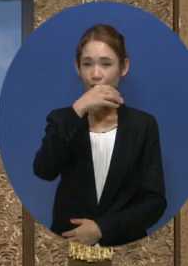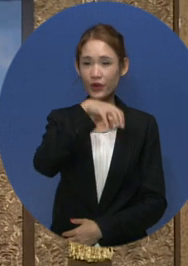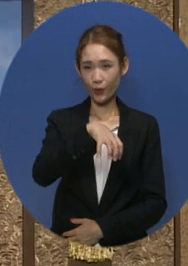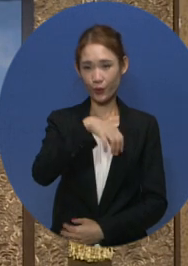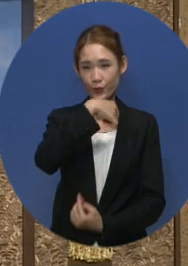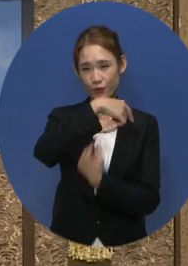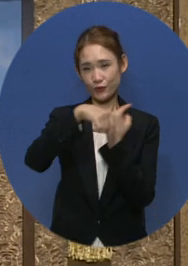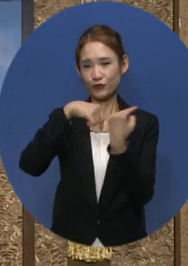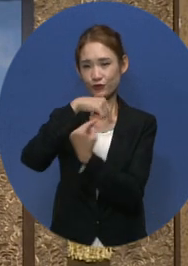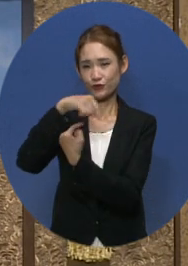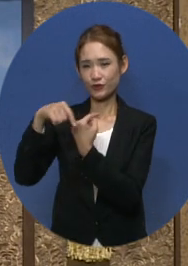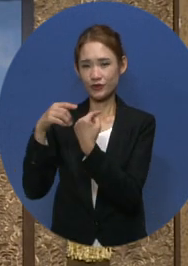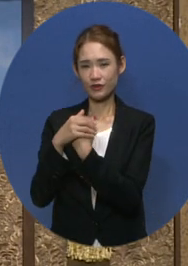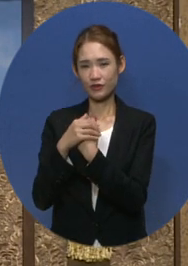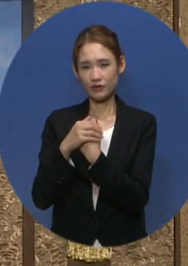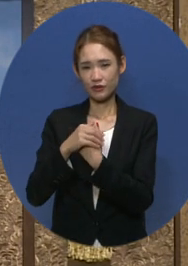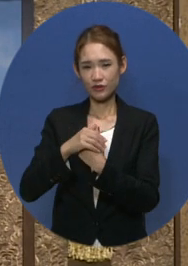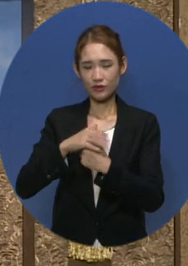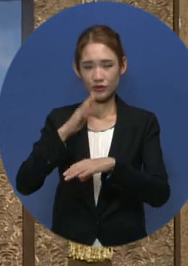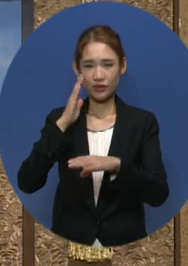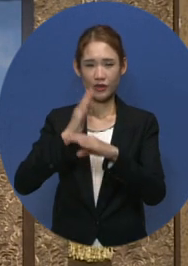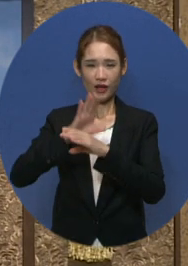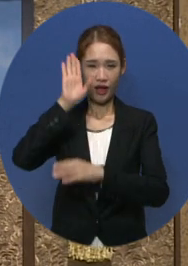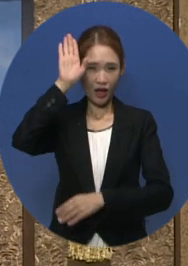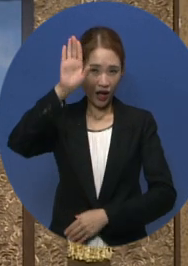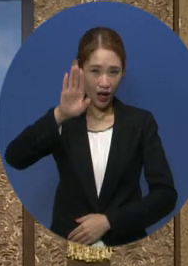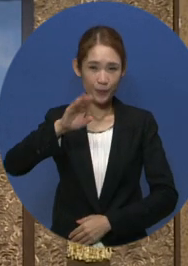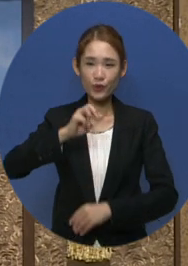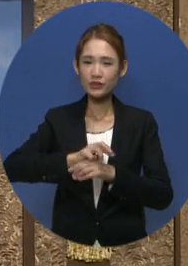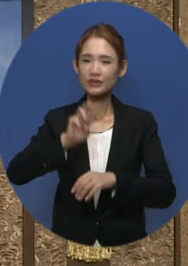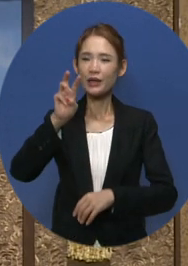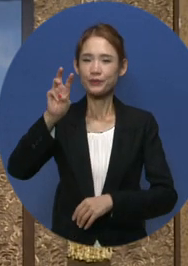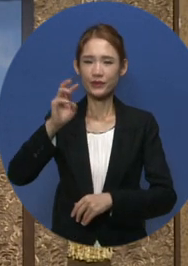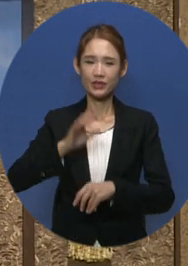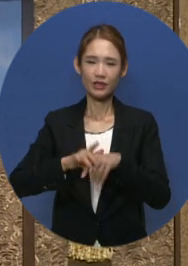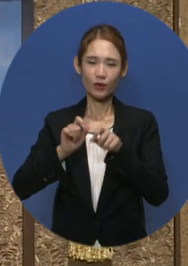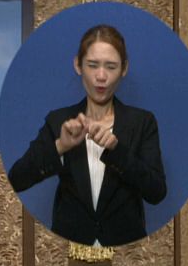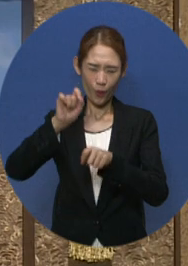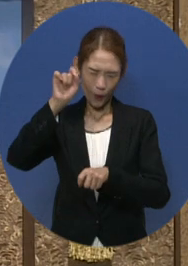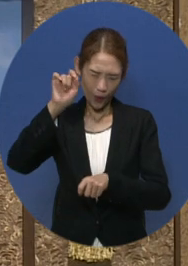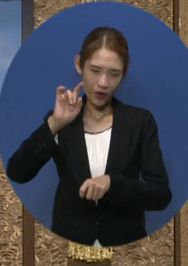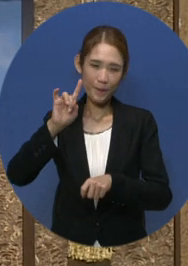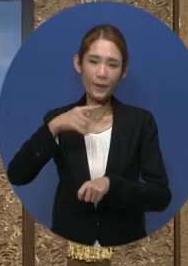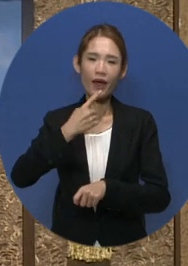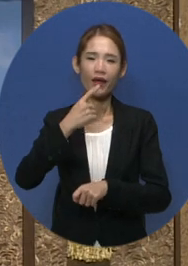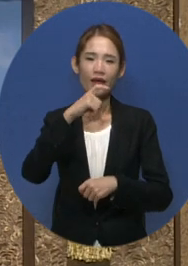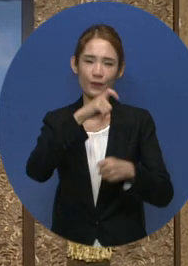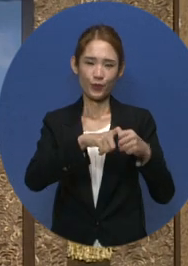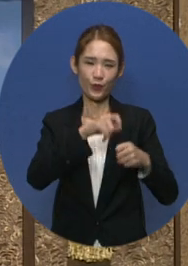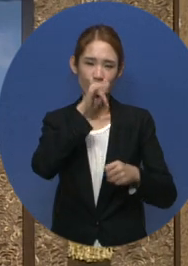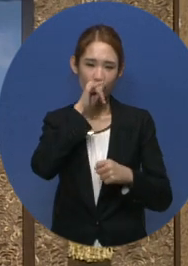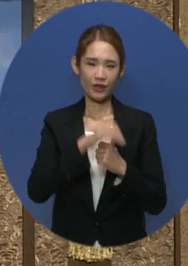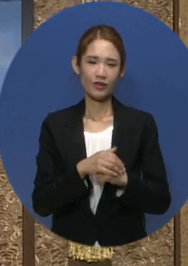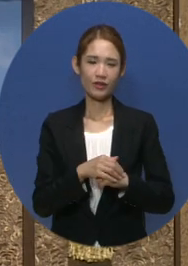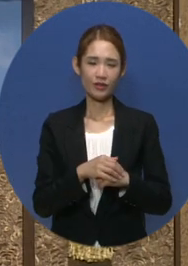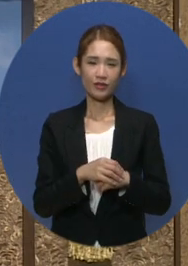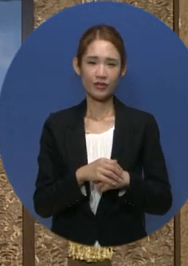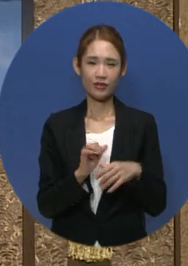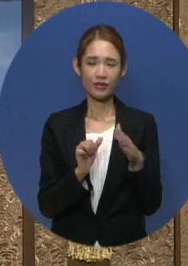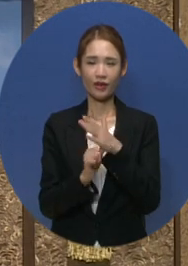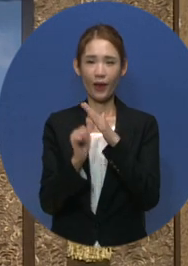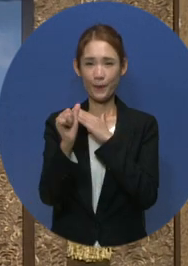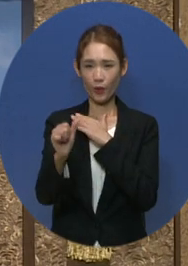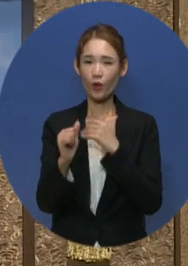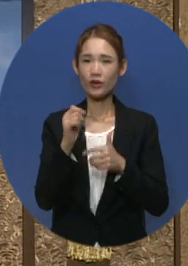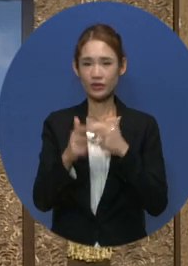네. 저희가 중기 목표는 30개지만 장기 목표는 100개소입니다. 네. 그러니까 굉장히 우리 대표